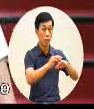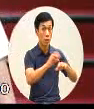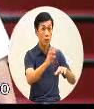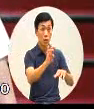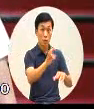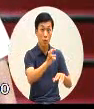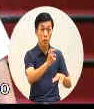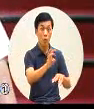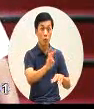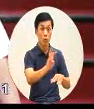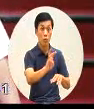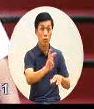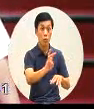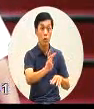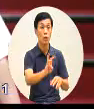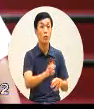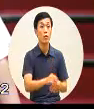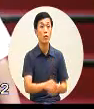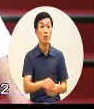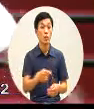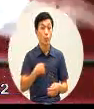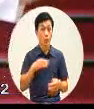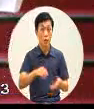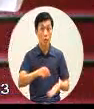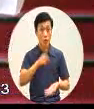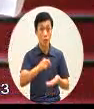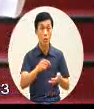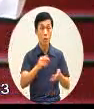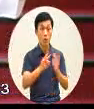30%来处理。我讲安尼较清楚了。